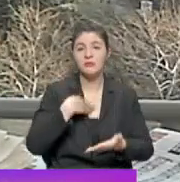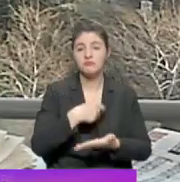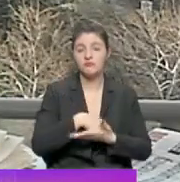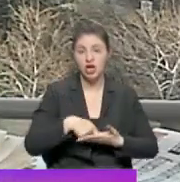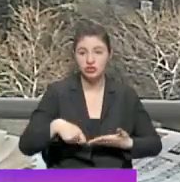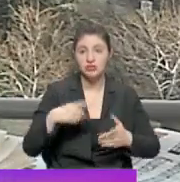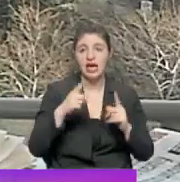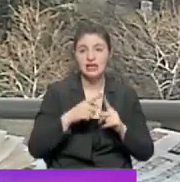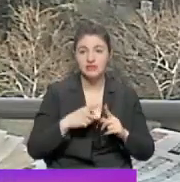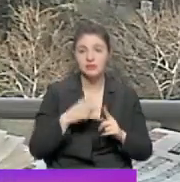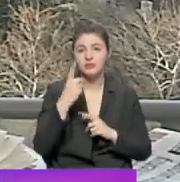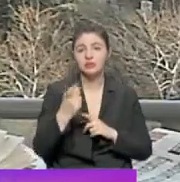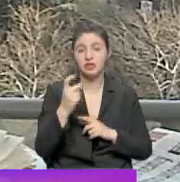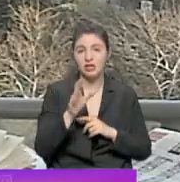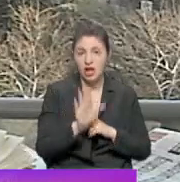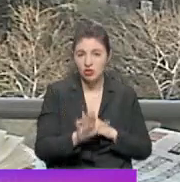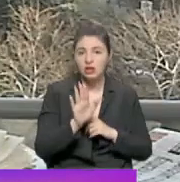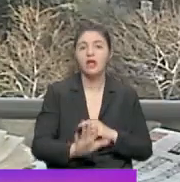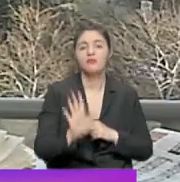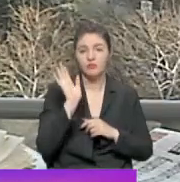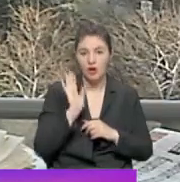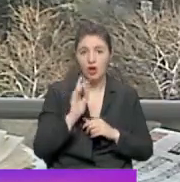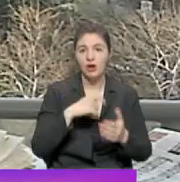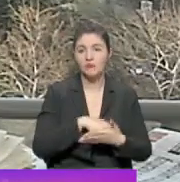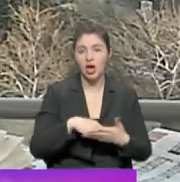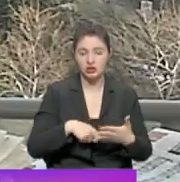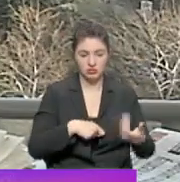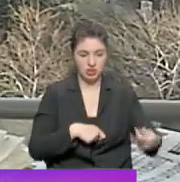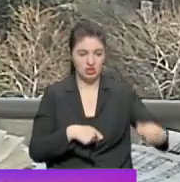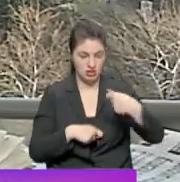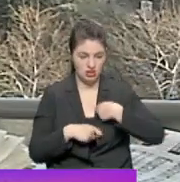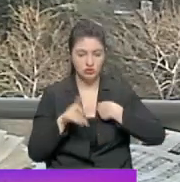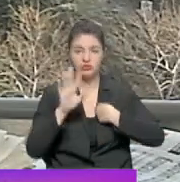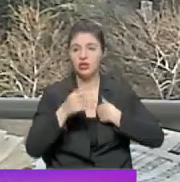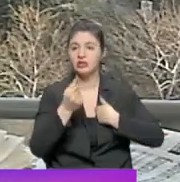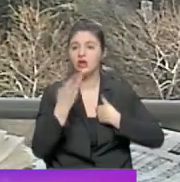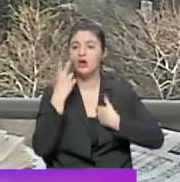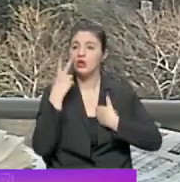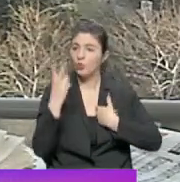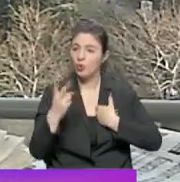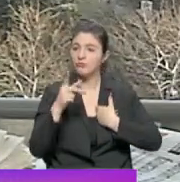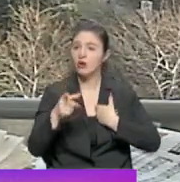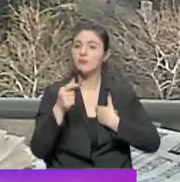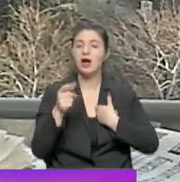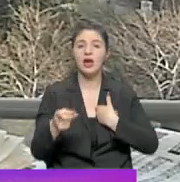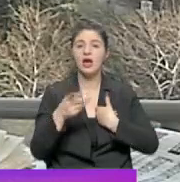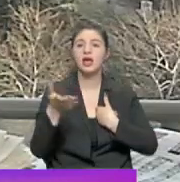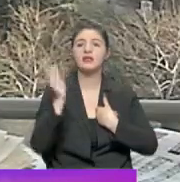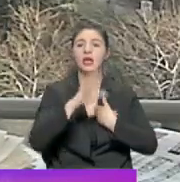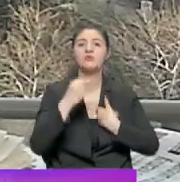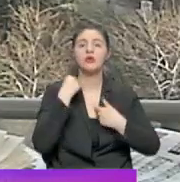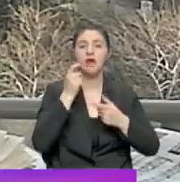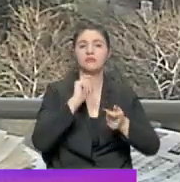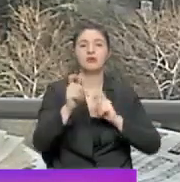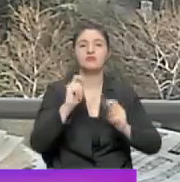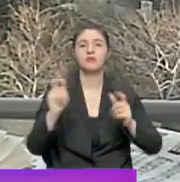maaşım hesabımda bir saat kalıyor kalmıyor. Maaş yatıyor. Sonra rakam olarak görüyorum. O parayı diğer